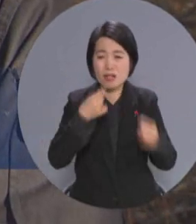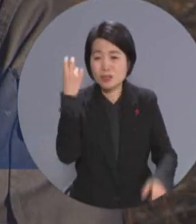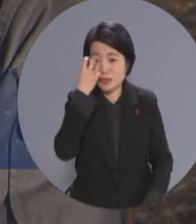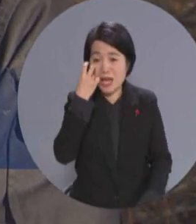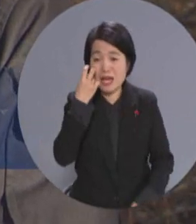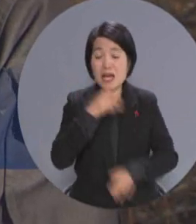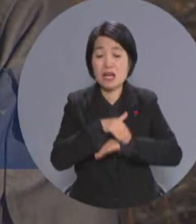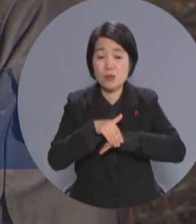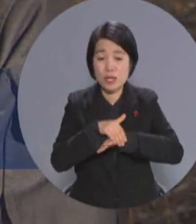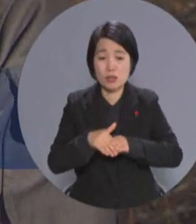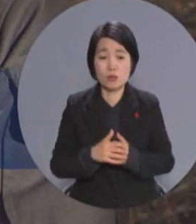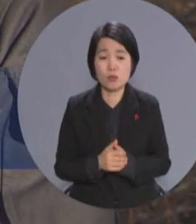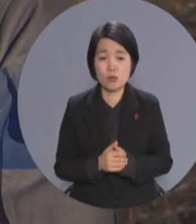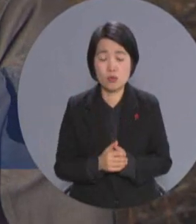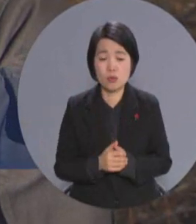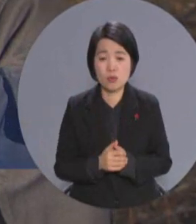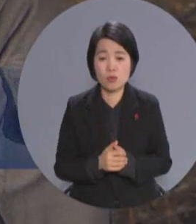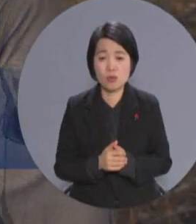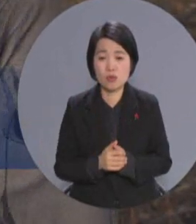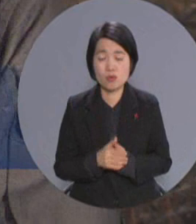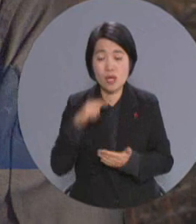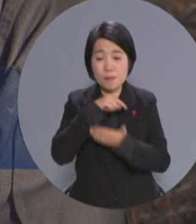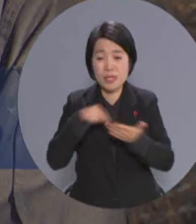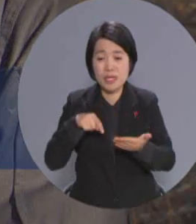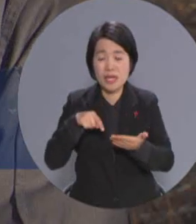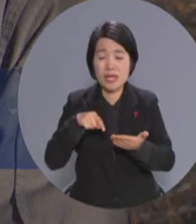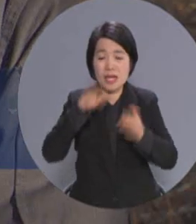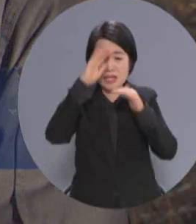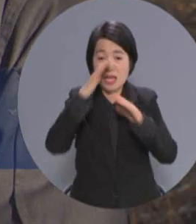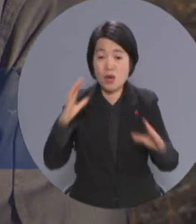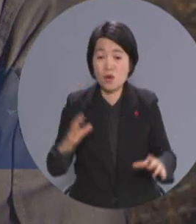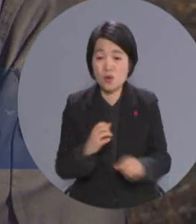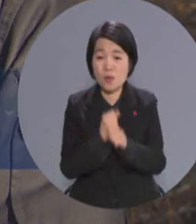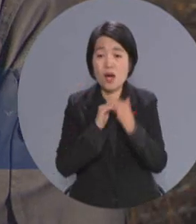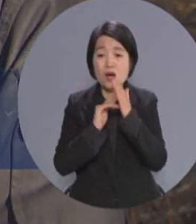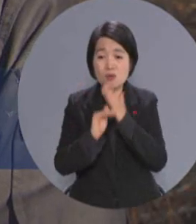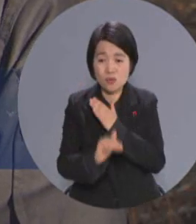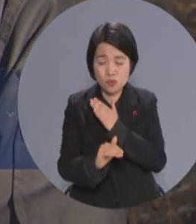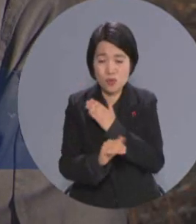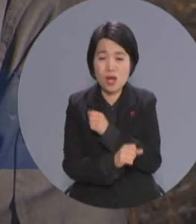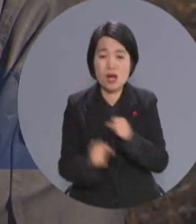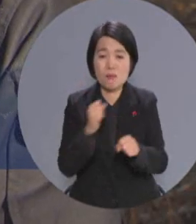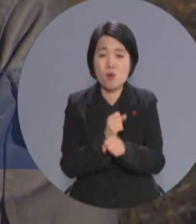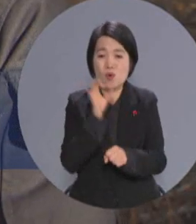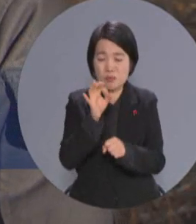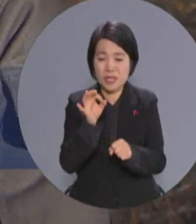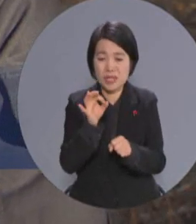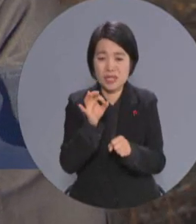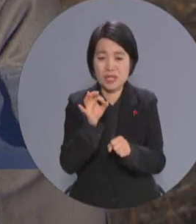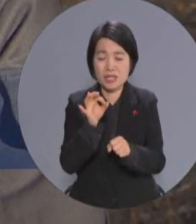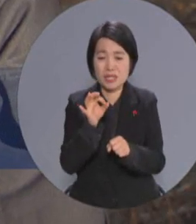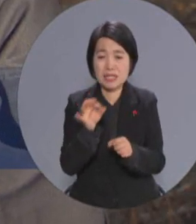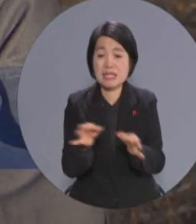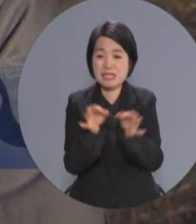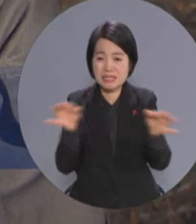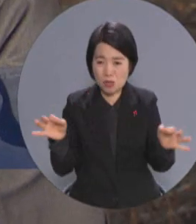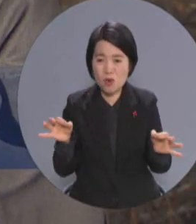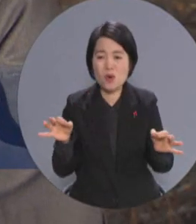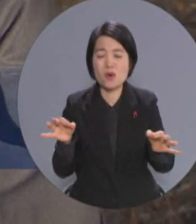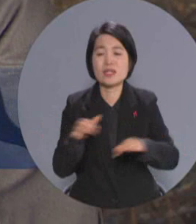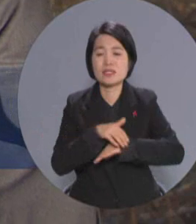전수 조사를 할 계획으로 있습니다. 이제 저희들이 일단 취합해서 이제